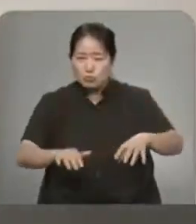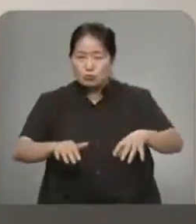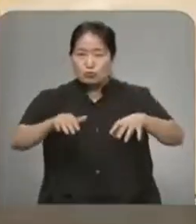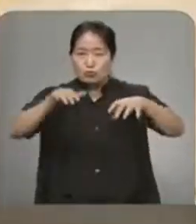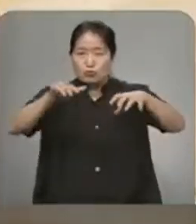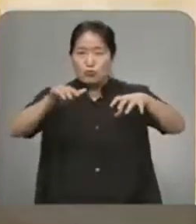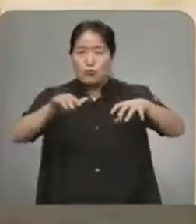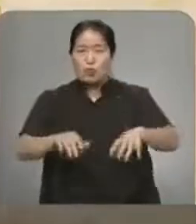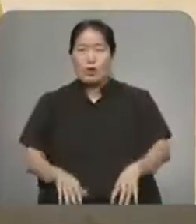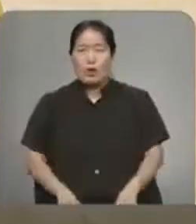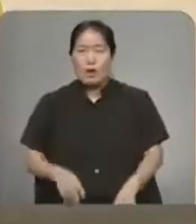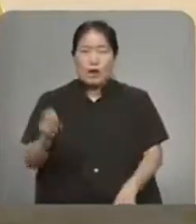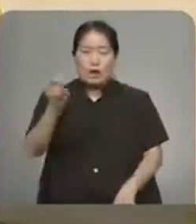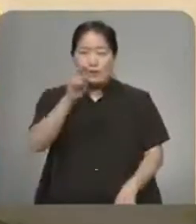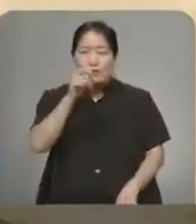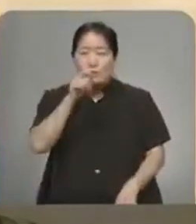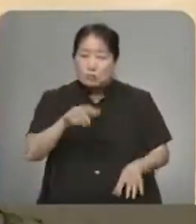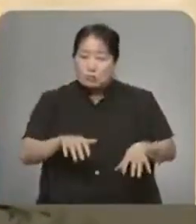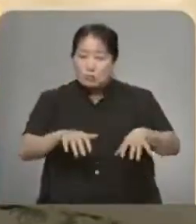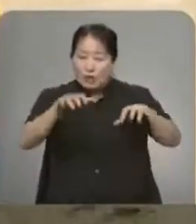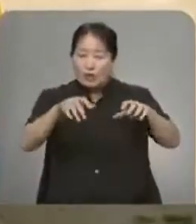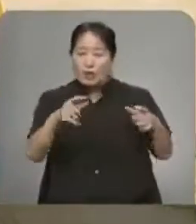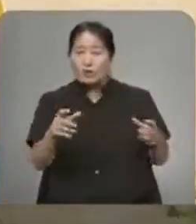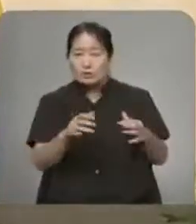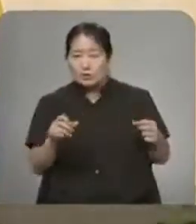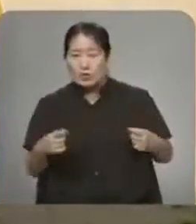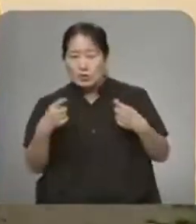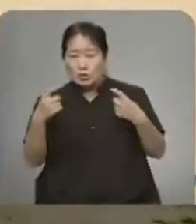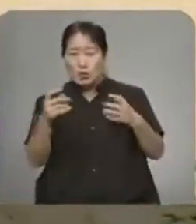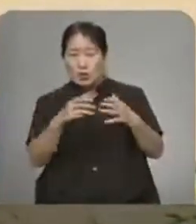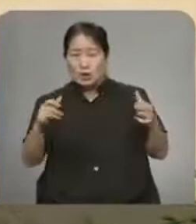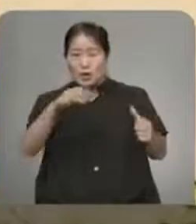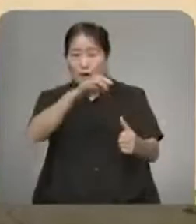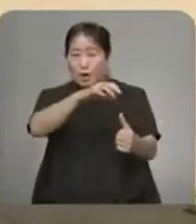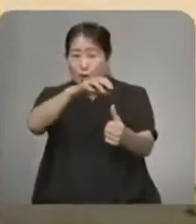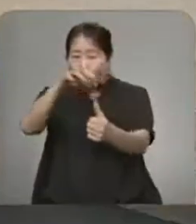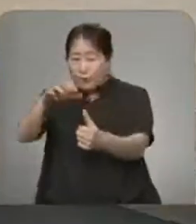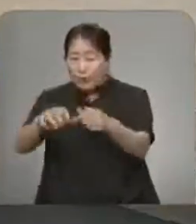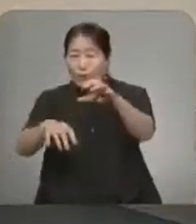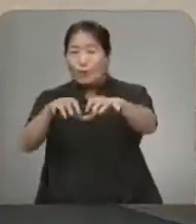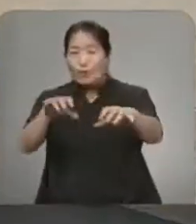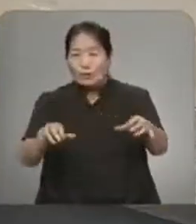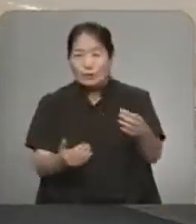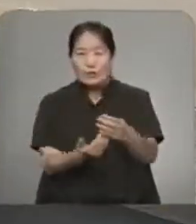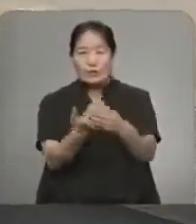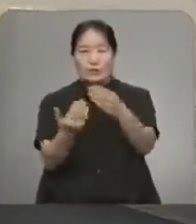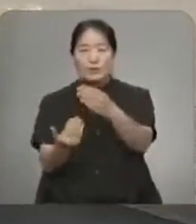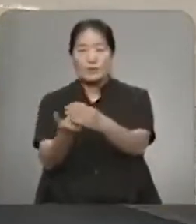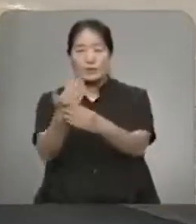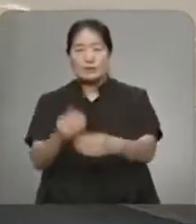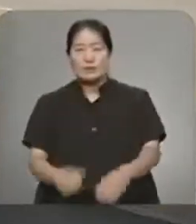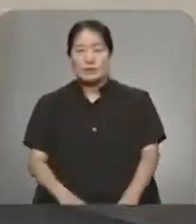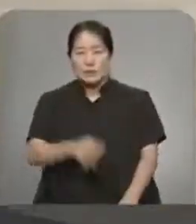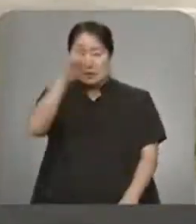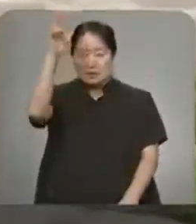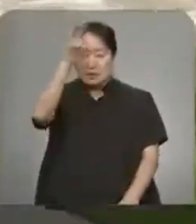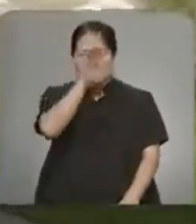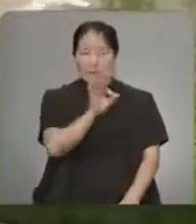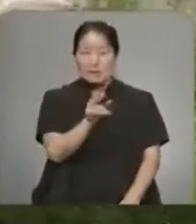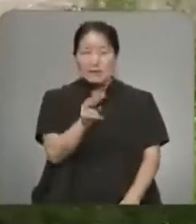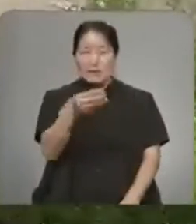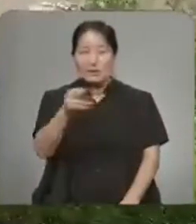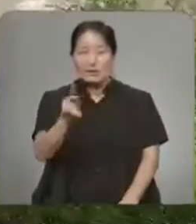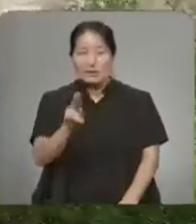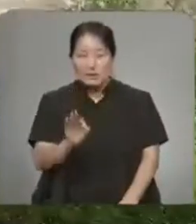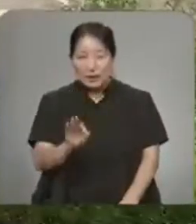물이 갑자기 불어나면서 주민과 관광객이 고립되는 일이 강원도 내 곳곳에서 벌어졌습니다. 정선군 열악면에서도